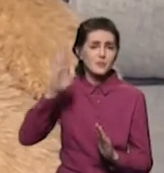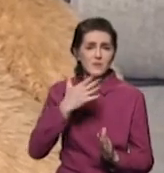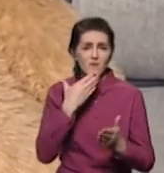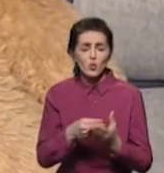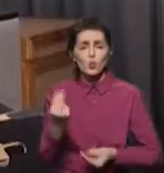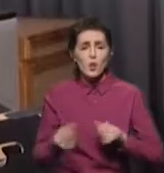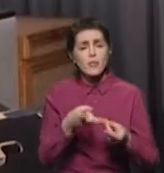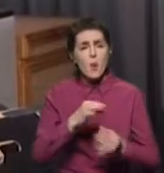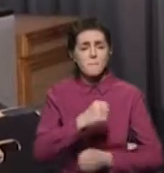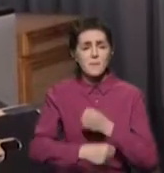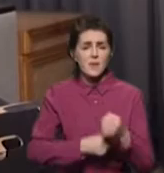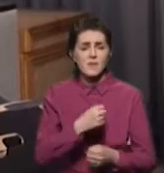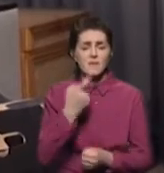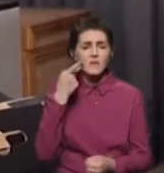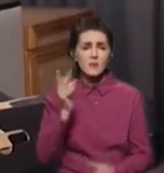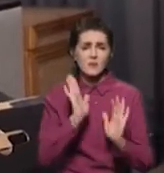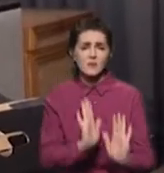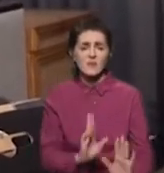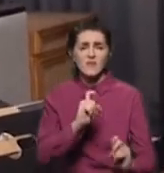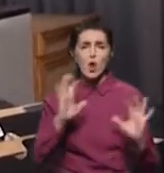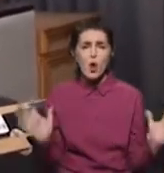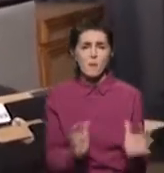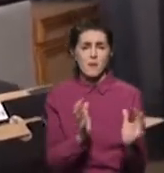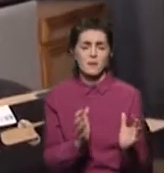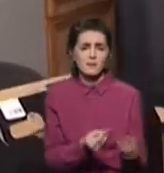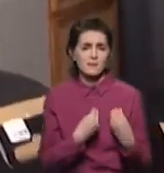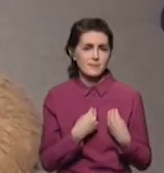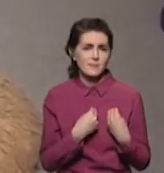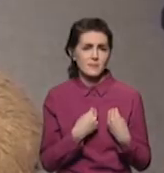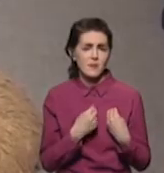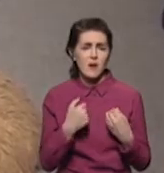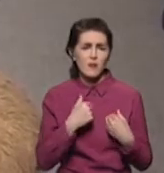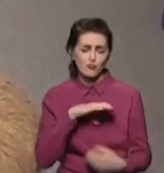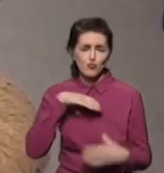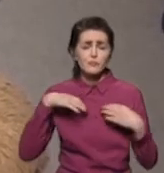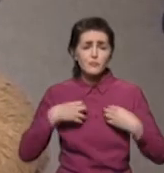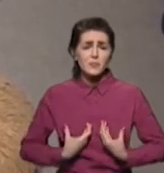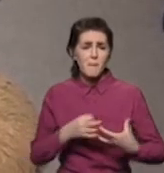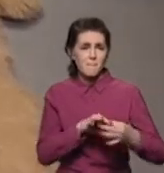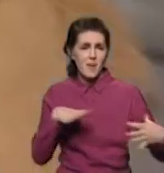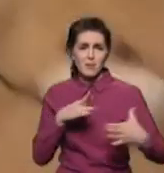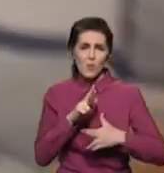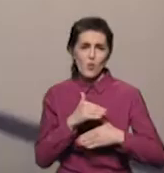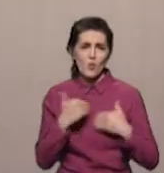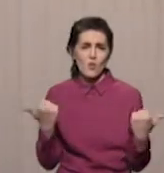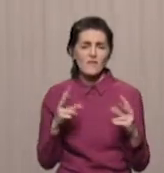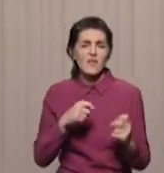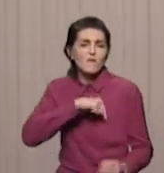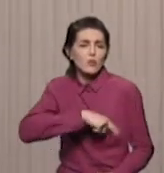та цей ведмедик у родині на кшталт оберега. Просто жаль, з ним буде розставатися. І буде пусто, як